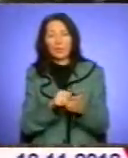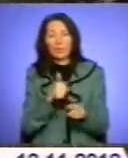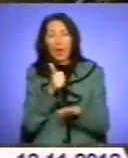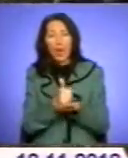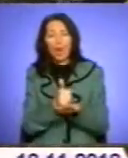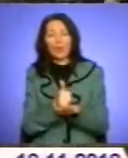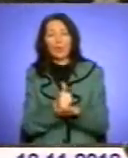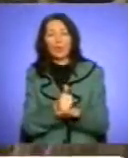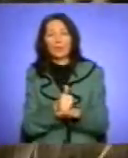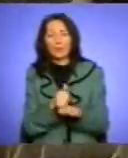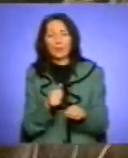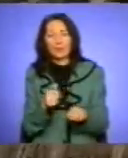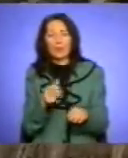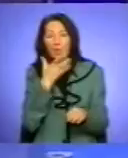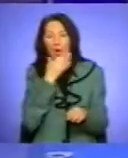настрій здобули усі.